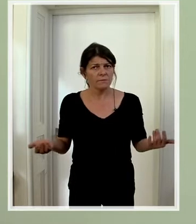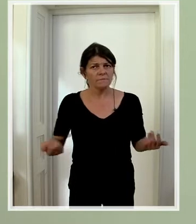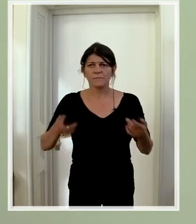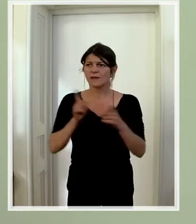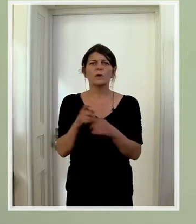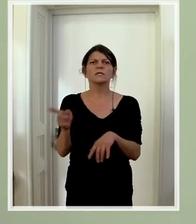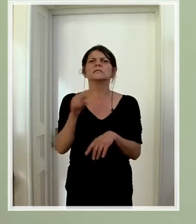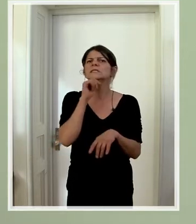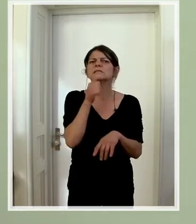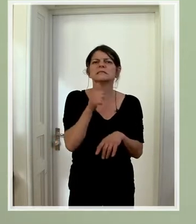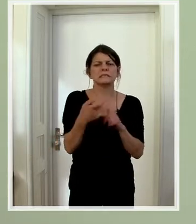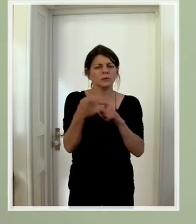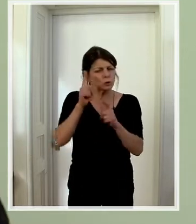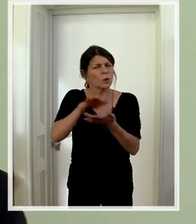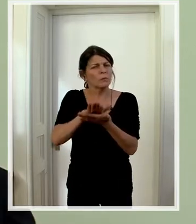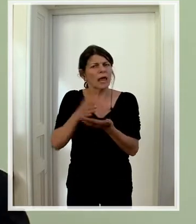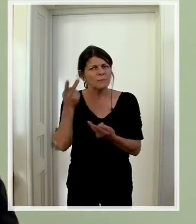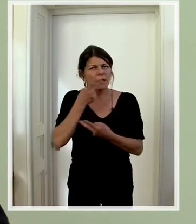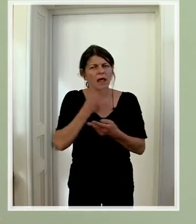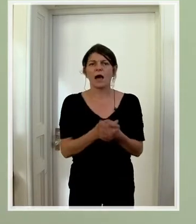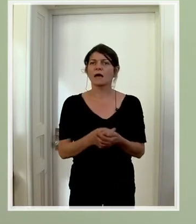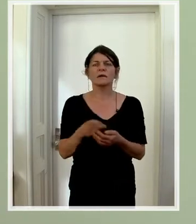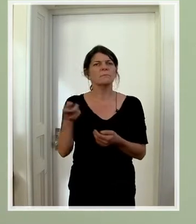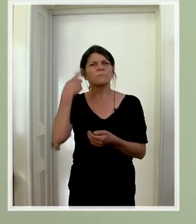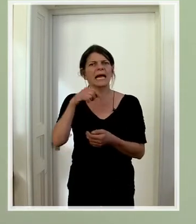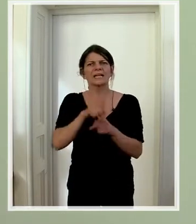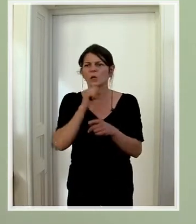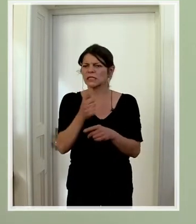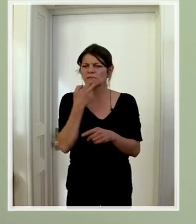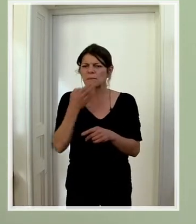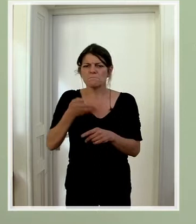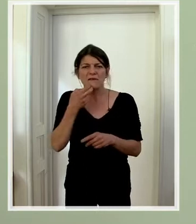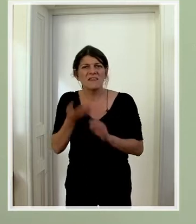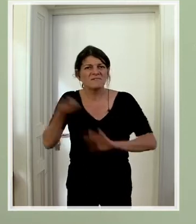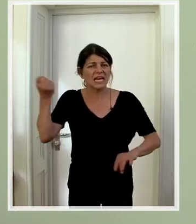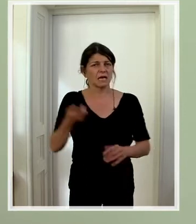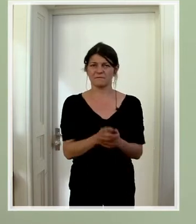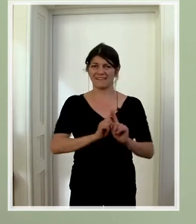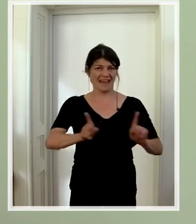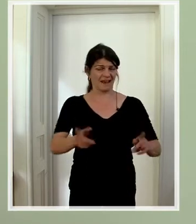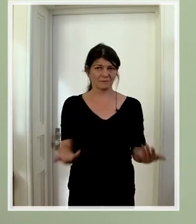steht ja auch nicht zur Diskussion. Es steht ja auch nicht zur Diskussion, dass man die Bahn will weg haben. Aber